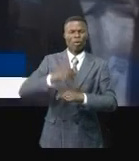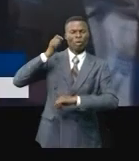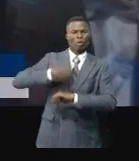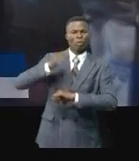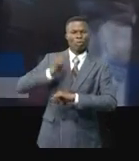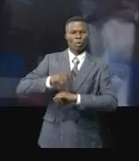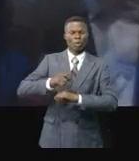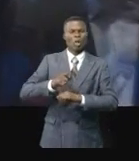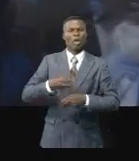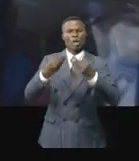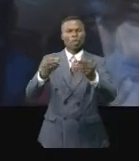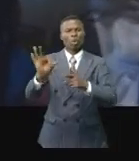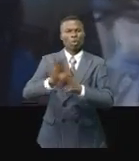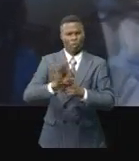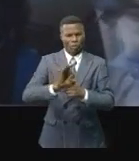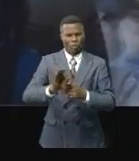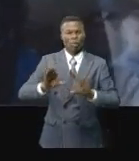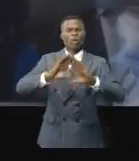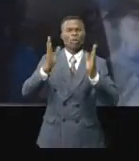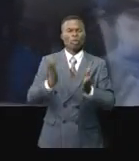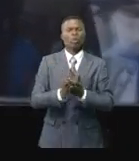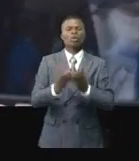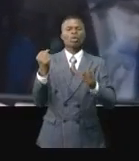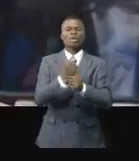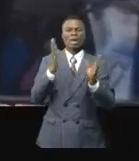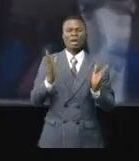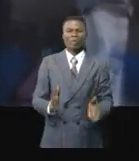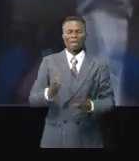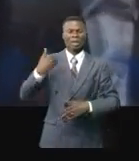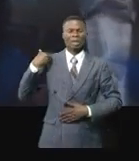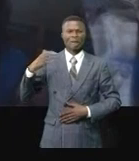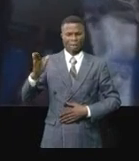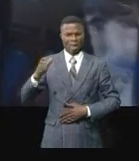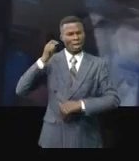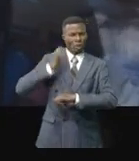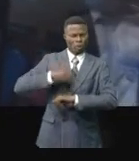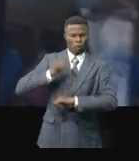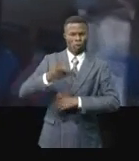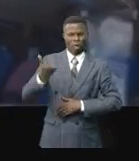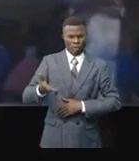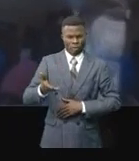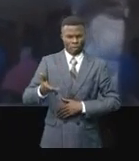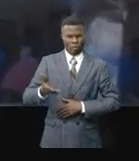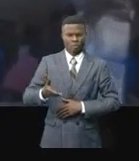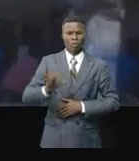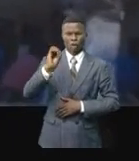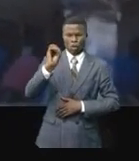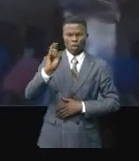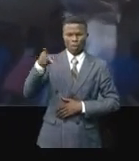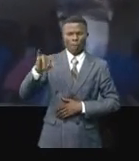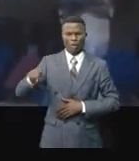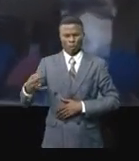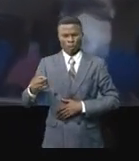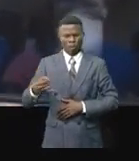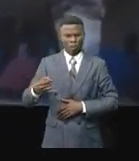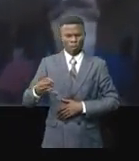pour former tout personnel judiciaire. Et donc, l'OPJ,